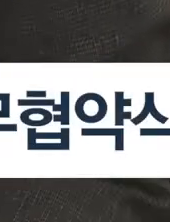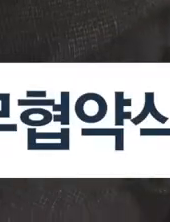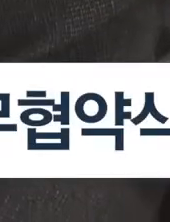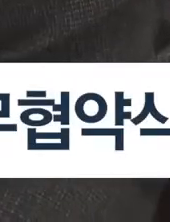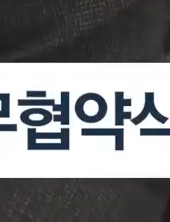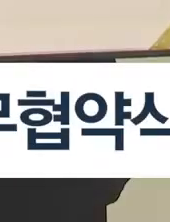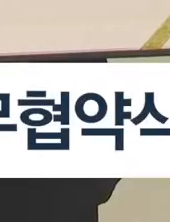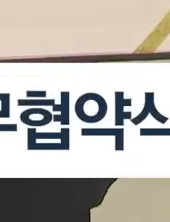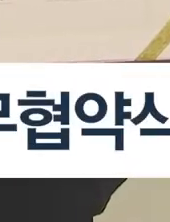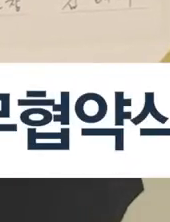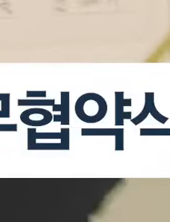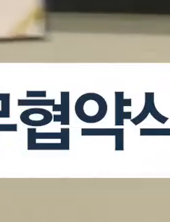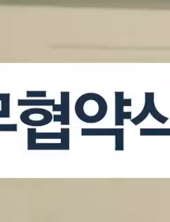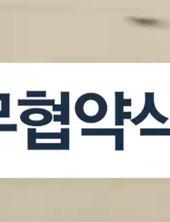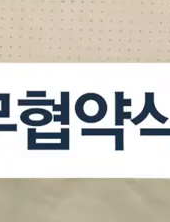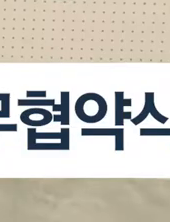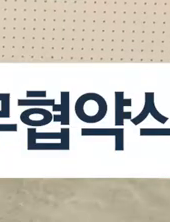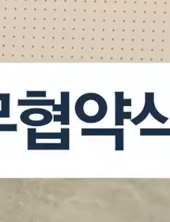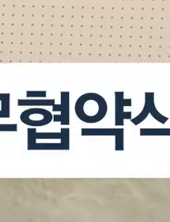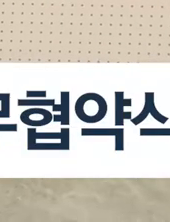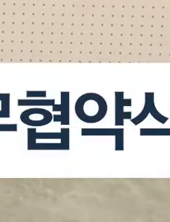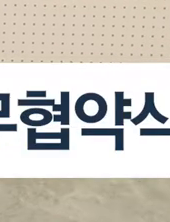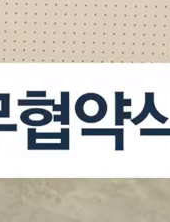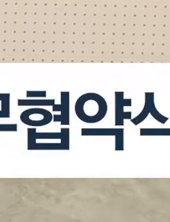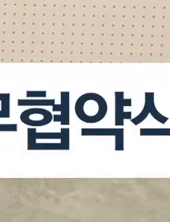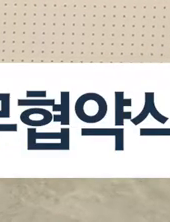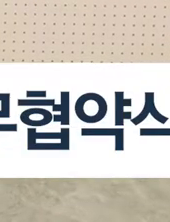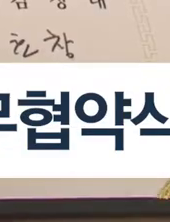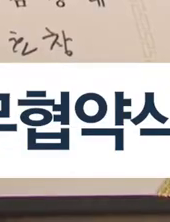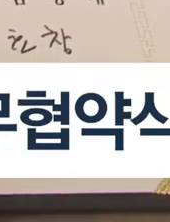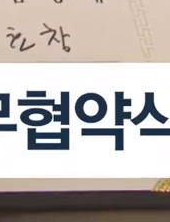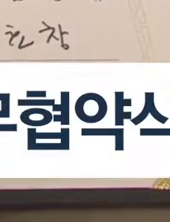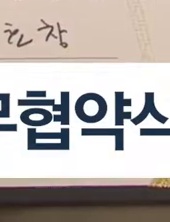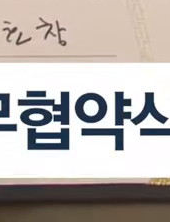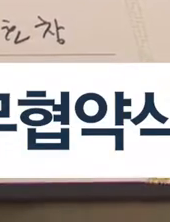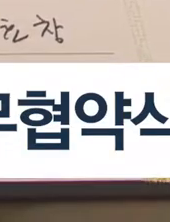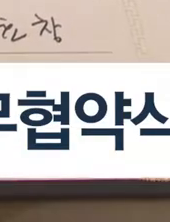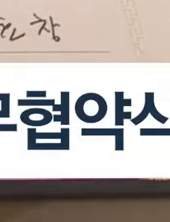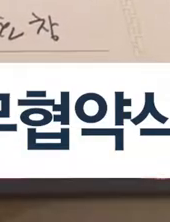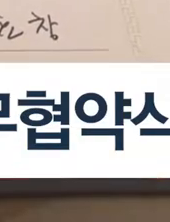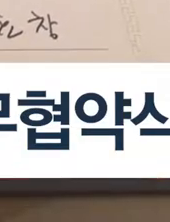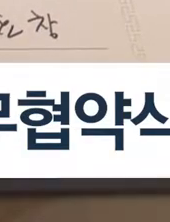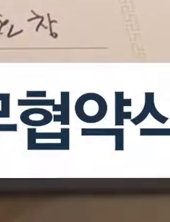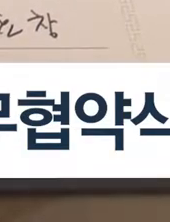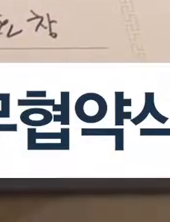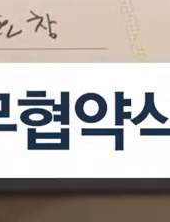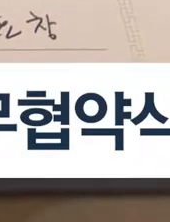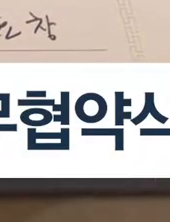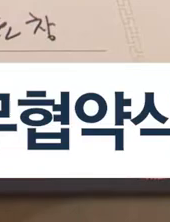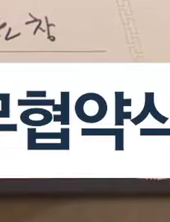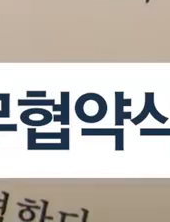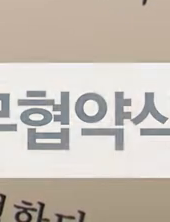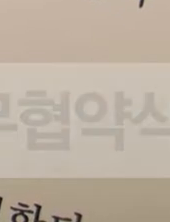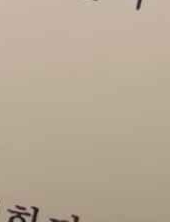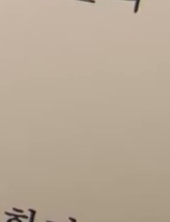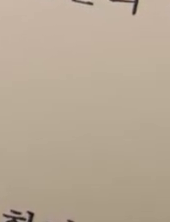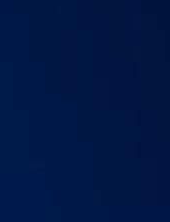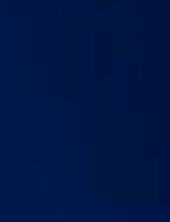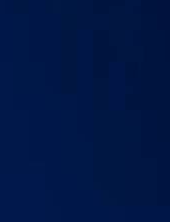지난 6일 지역 내 장애 부모와 한부모 가정 청소년을 위한 가치 있는 먹거리, 가치 도시락 업무 협약식이